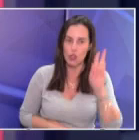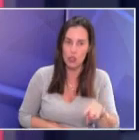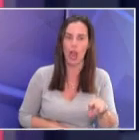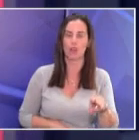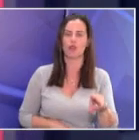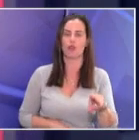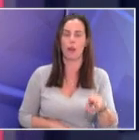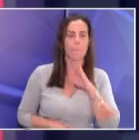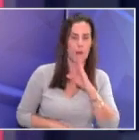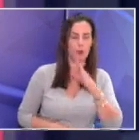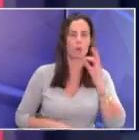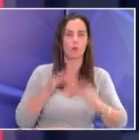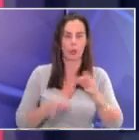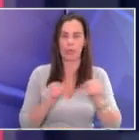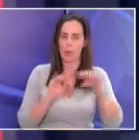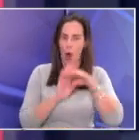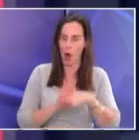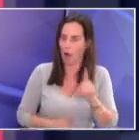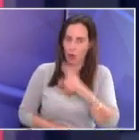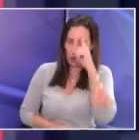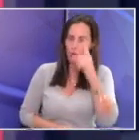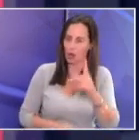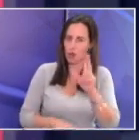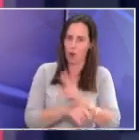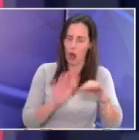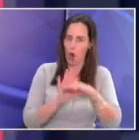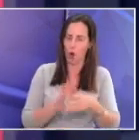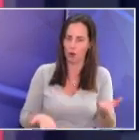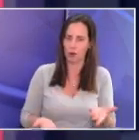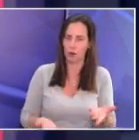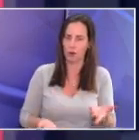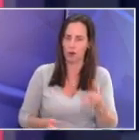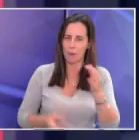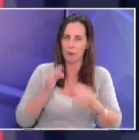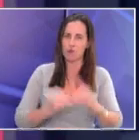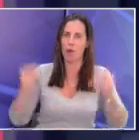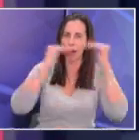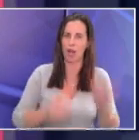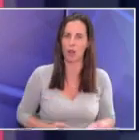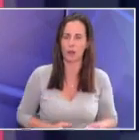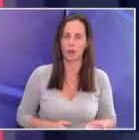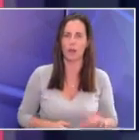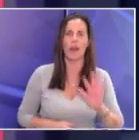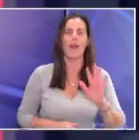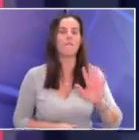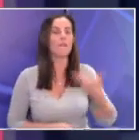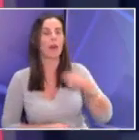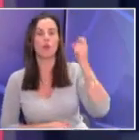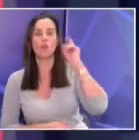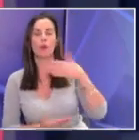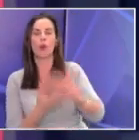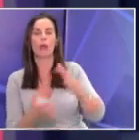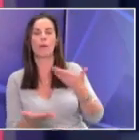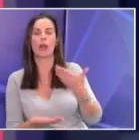איזשהם בעיות משפטיות עם החוק הזה, אבל הוא יודע להגן על החוק הזה בבג"ץ. ולמה אנחנו לא שומעים את היועץ